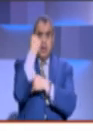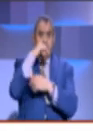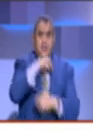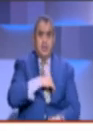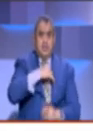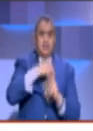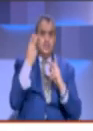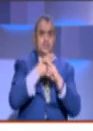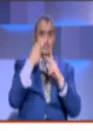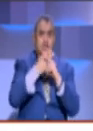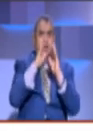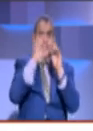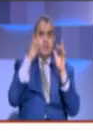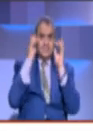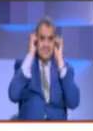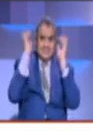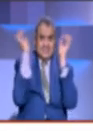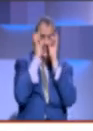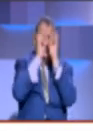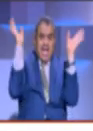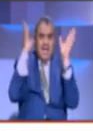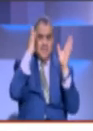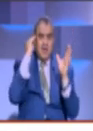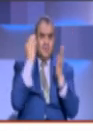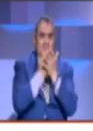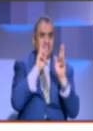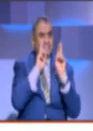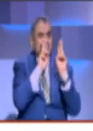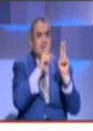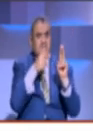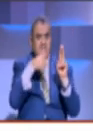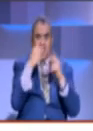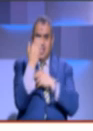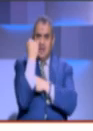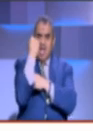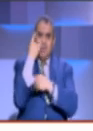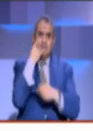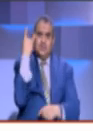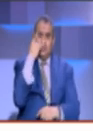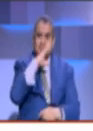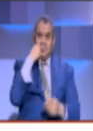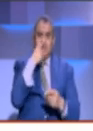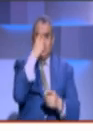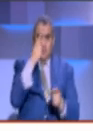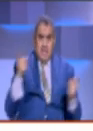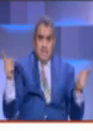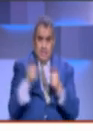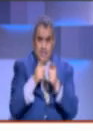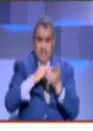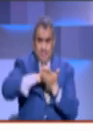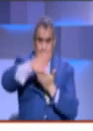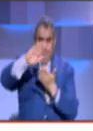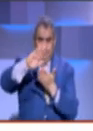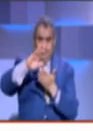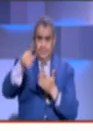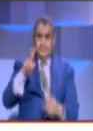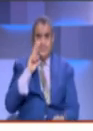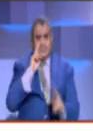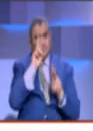نفوس المصريين، طبعاً على الرغم أن في عمليات عديدة لها أثر لها أثر أقوى فضل. بدليل ببساطة شديدة، أنا راقبت